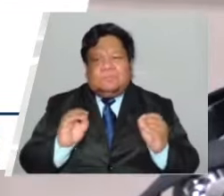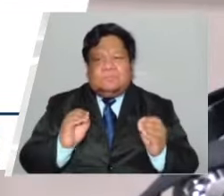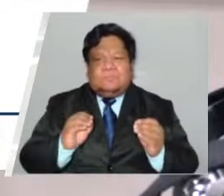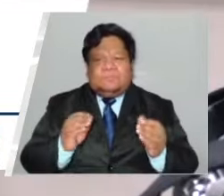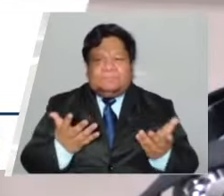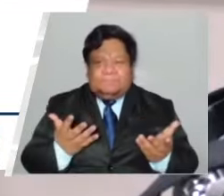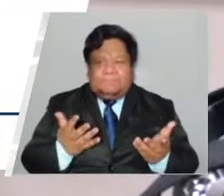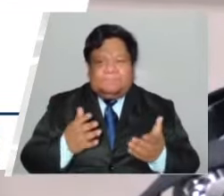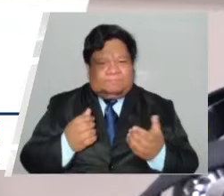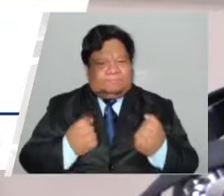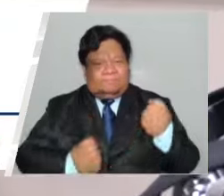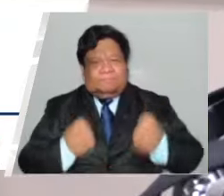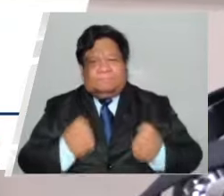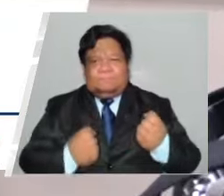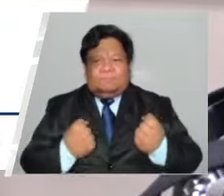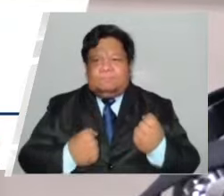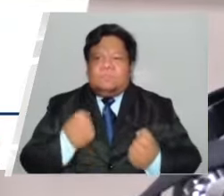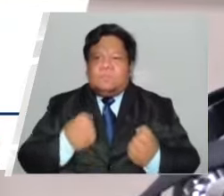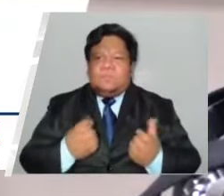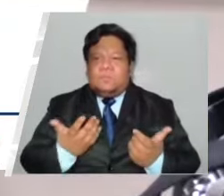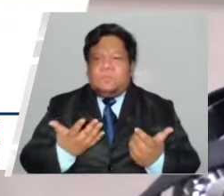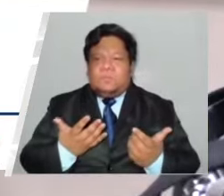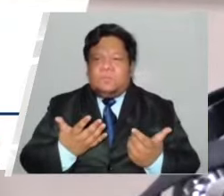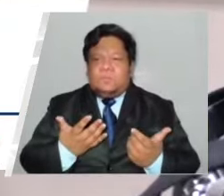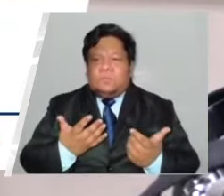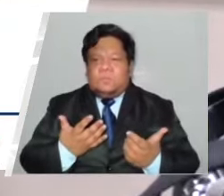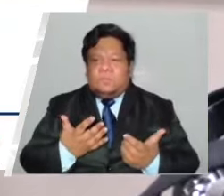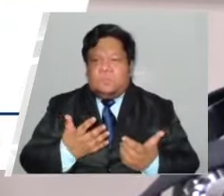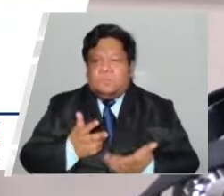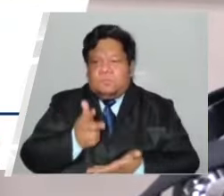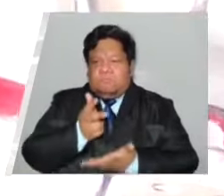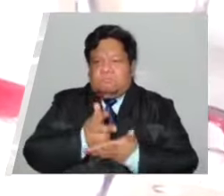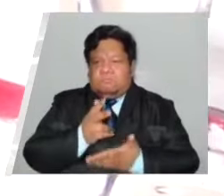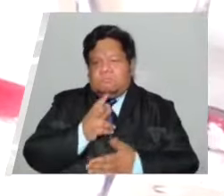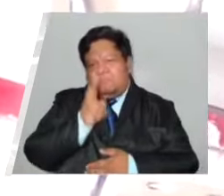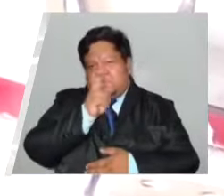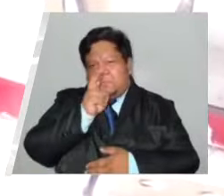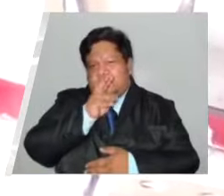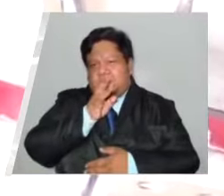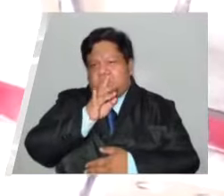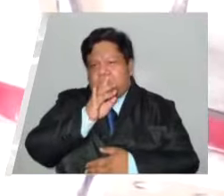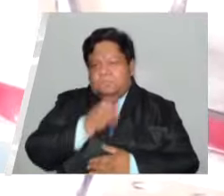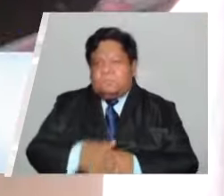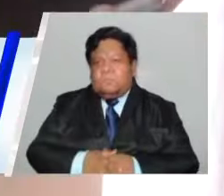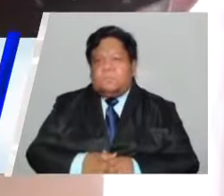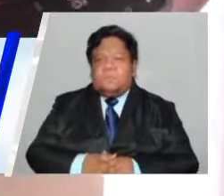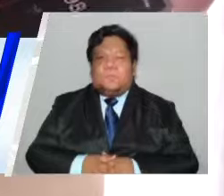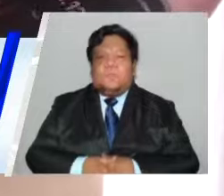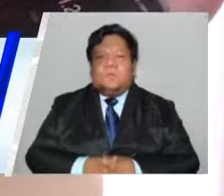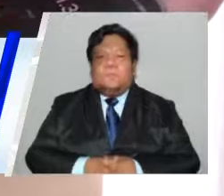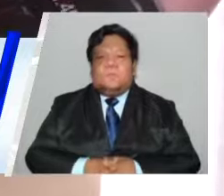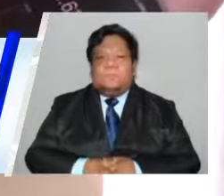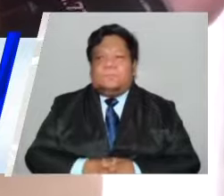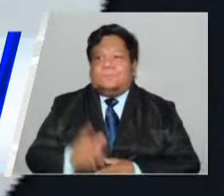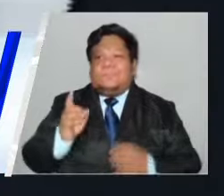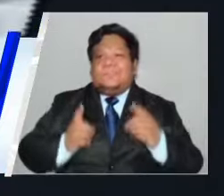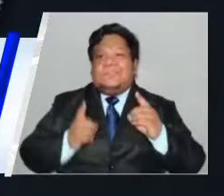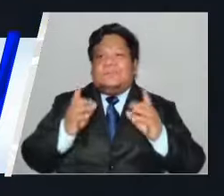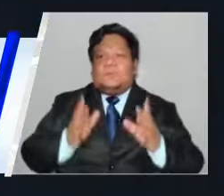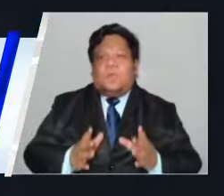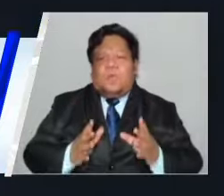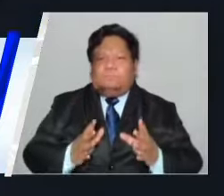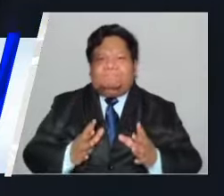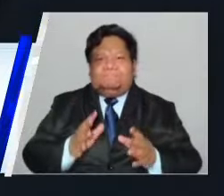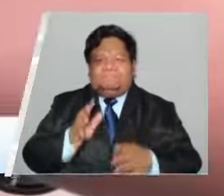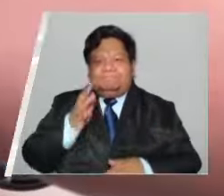og wa gid siya maligiri sa yung ulo. So, swerte gid siya. Ayon sa driver ng truck, hindi niya napansin agad na